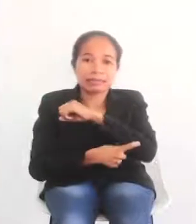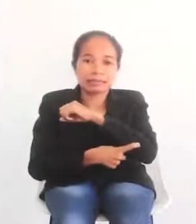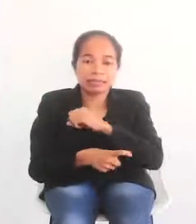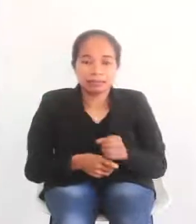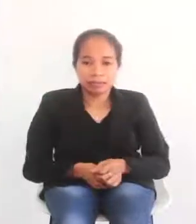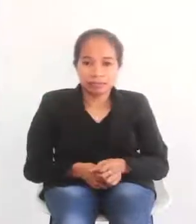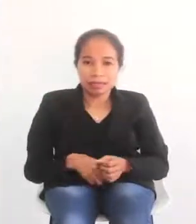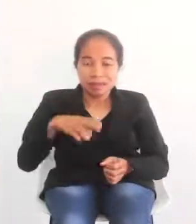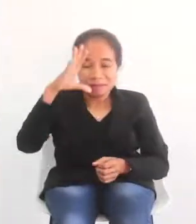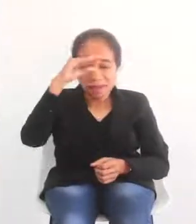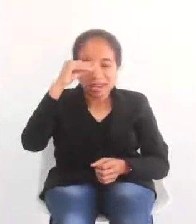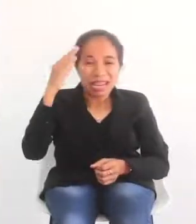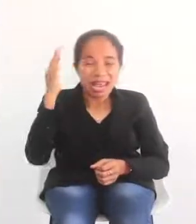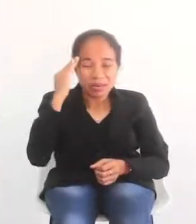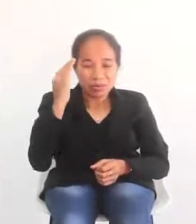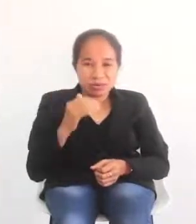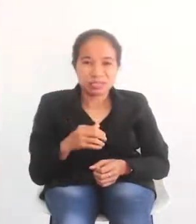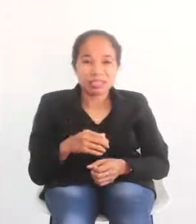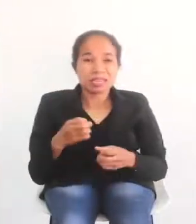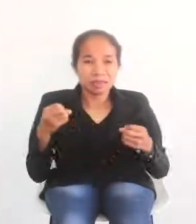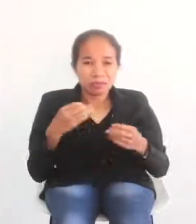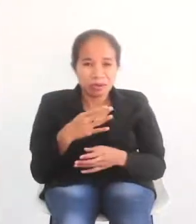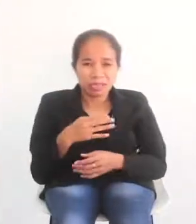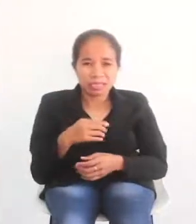Armindu hano inghela ni hakfodak hodi dehan.